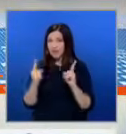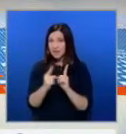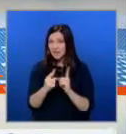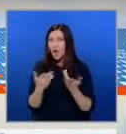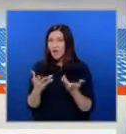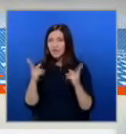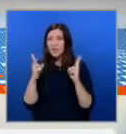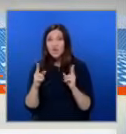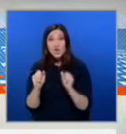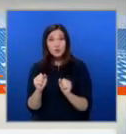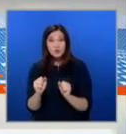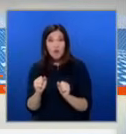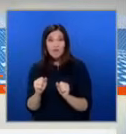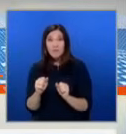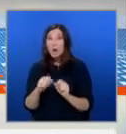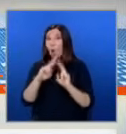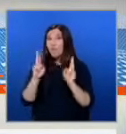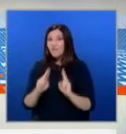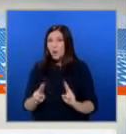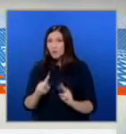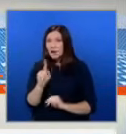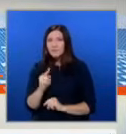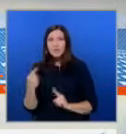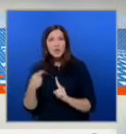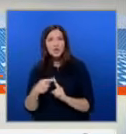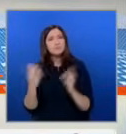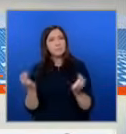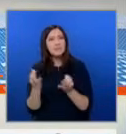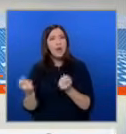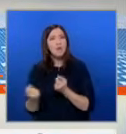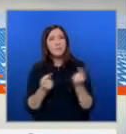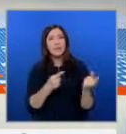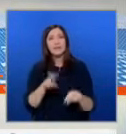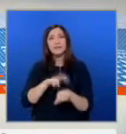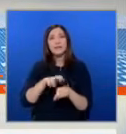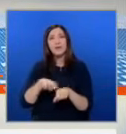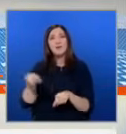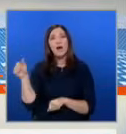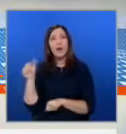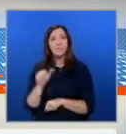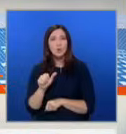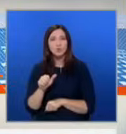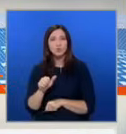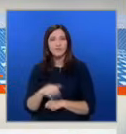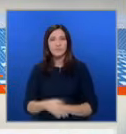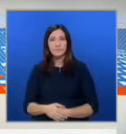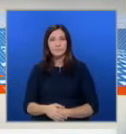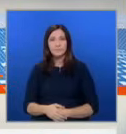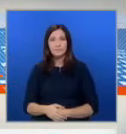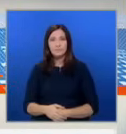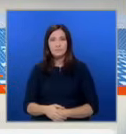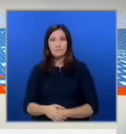срещата и какви решения да очакваме от форума? Въпросът ми е към специалния ни пратеник Десислава Апостолова. Деси, здравей!